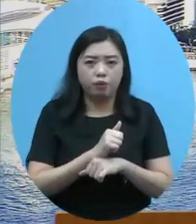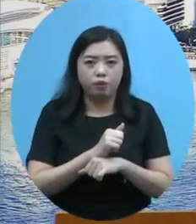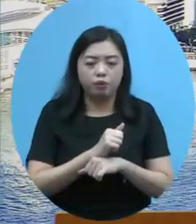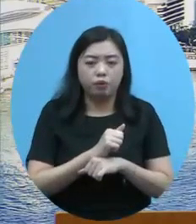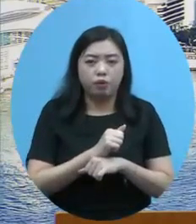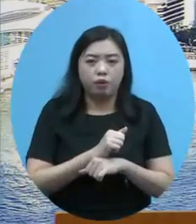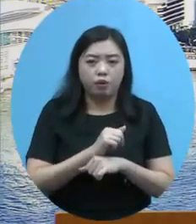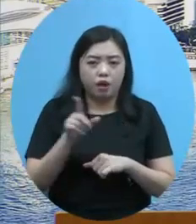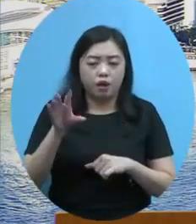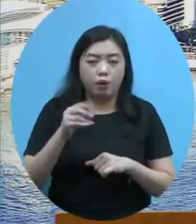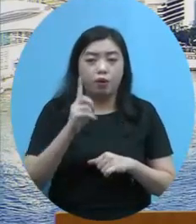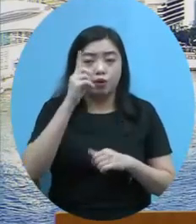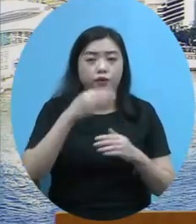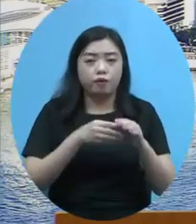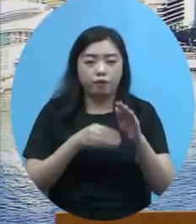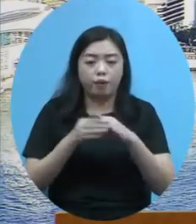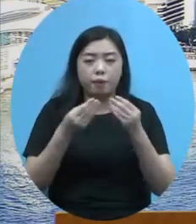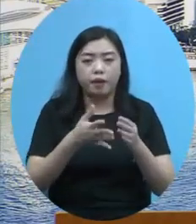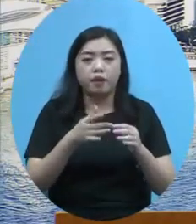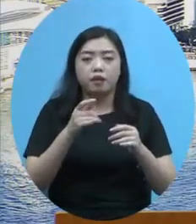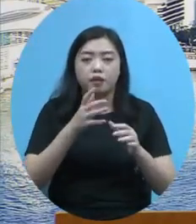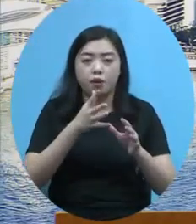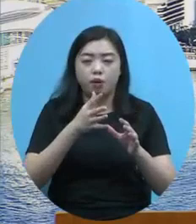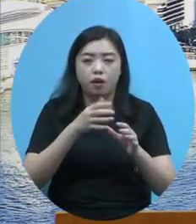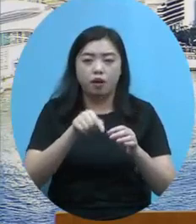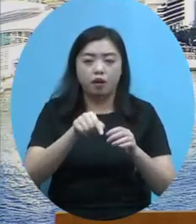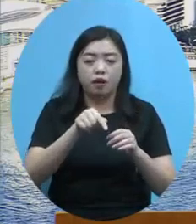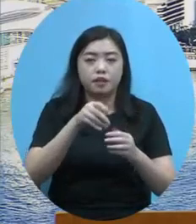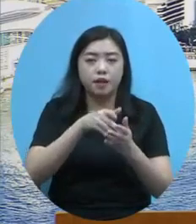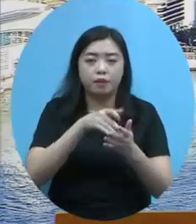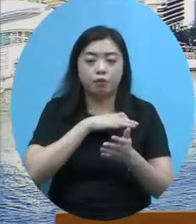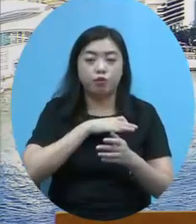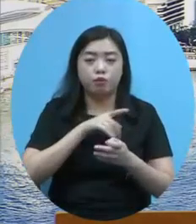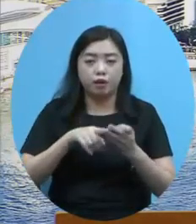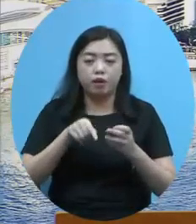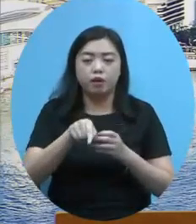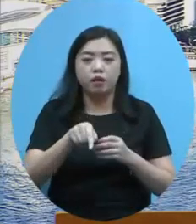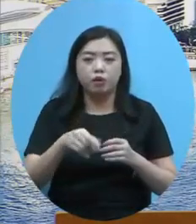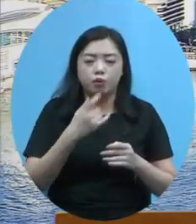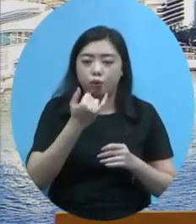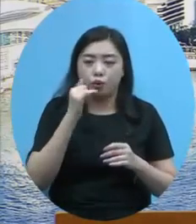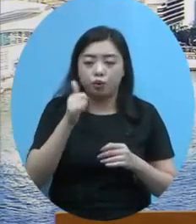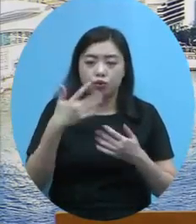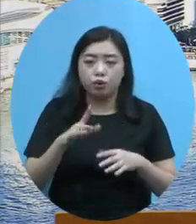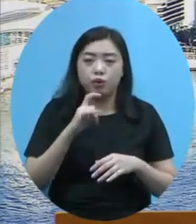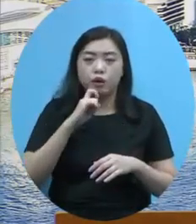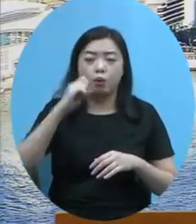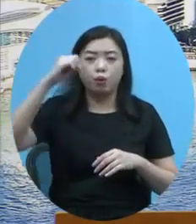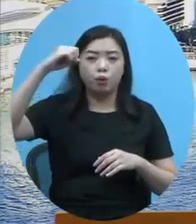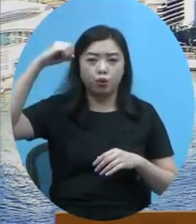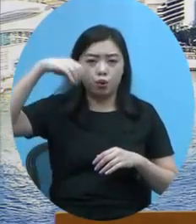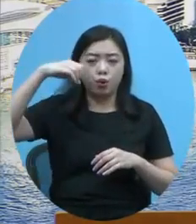上訪係俾接受檢疫嘅旅客，咁亦都曾經係去過啲即係有陽性個案嘅房間嘅，咁亦都會即